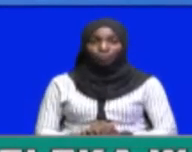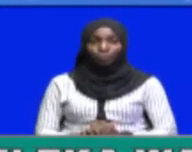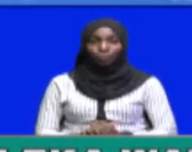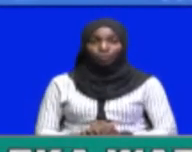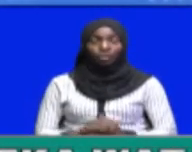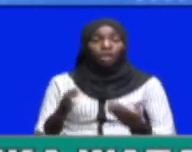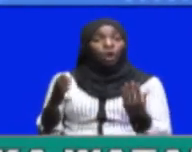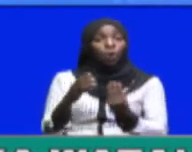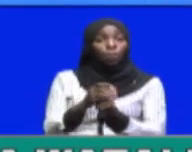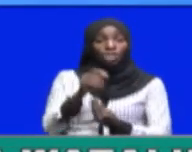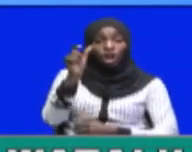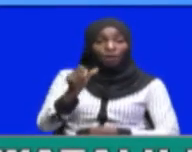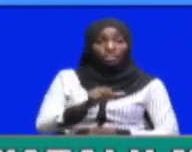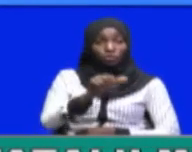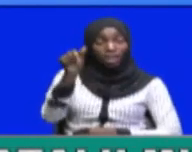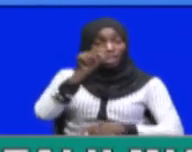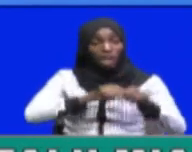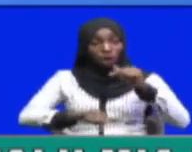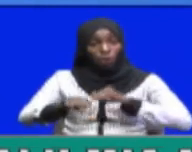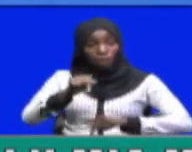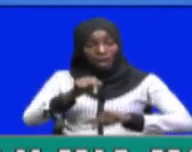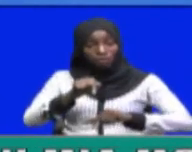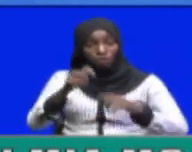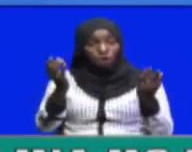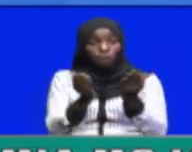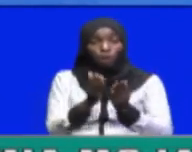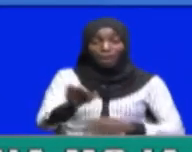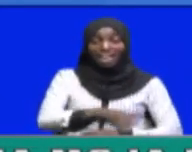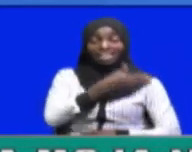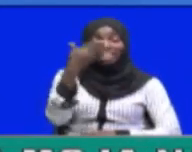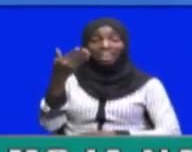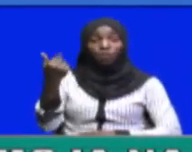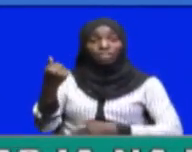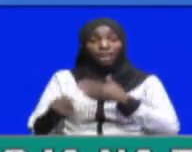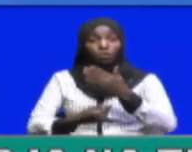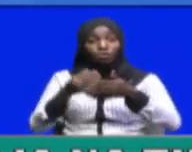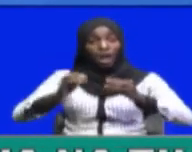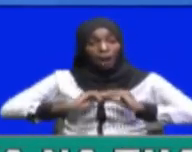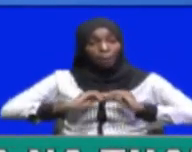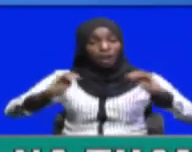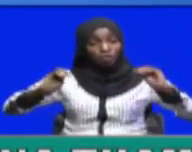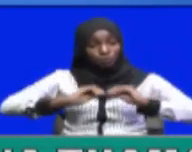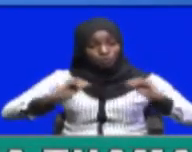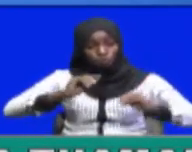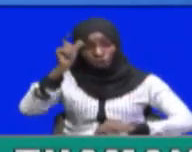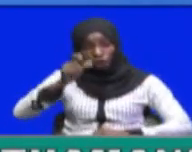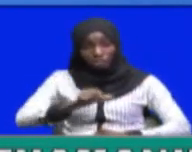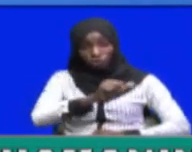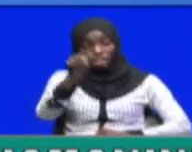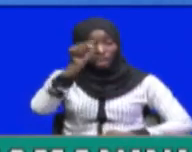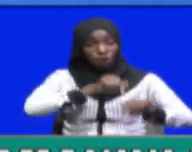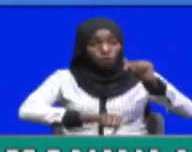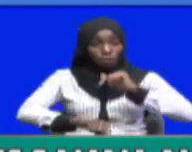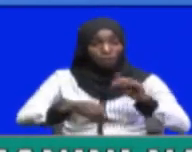watu wenye ulemavu umeiomba serikali kuendelea kusaidia kutoa elimu kwa watu wenye ulemavu ili wapate mbinu za